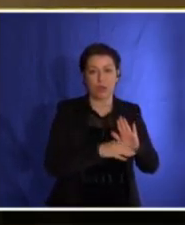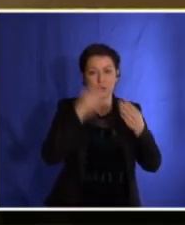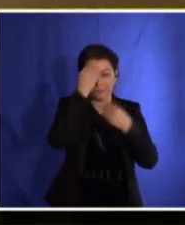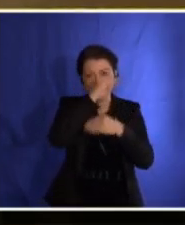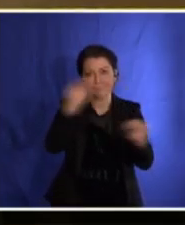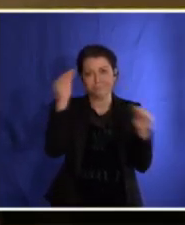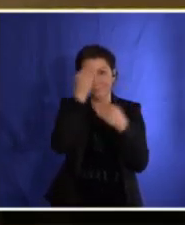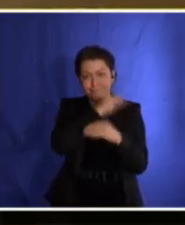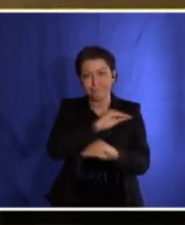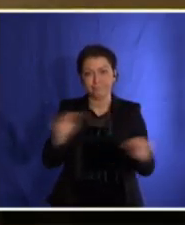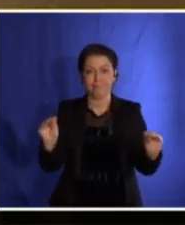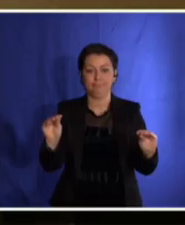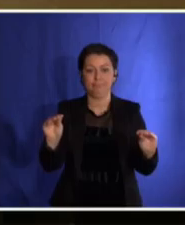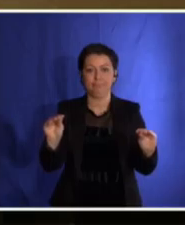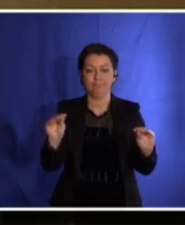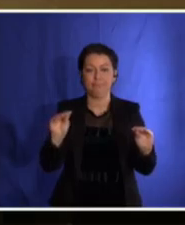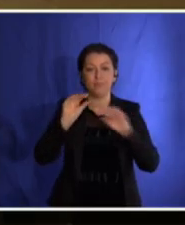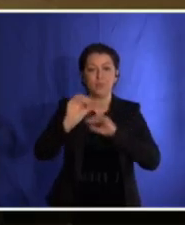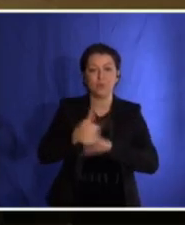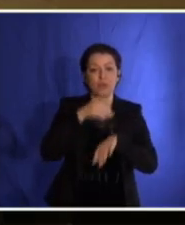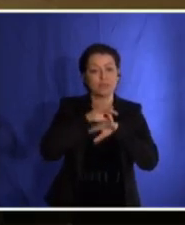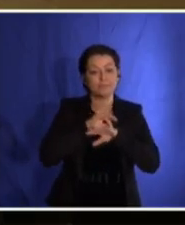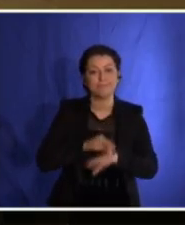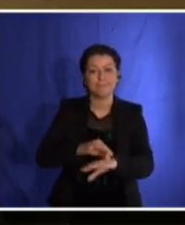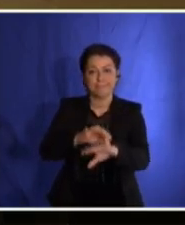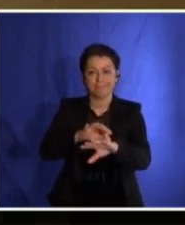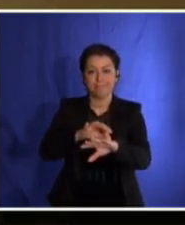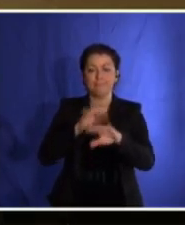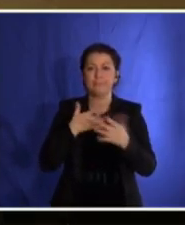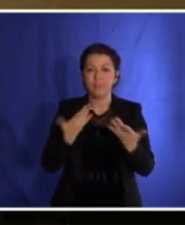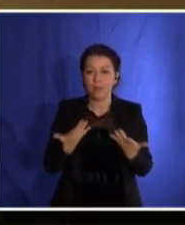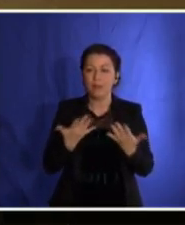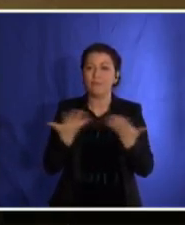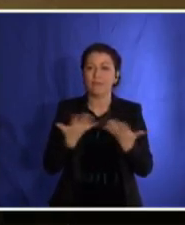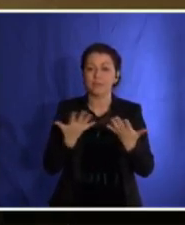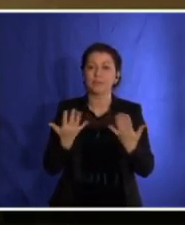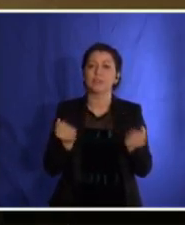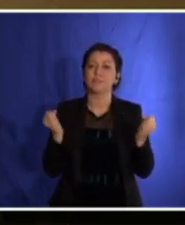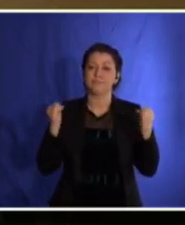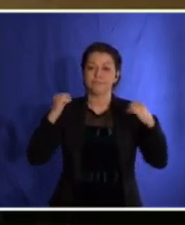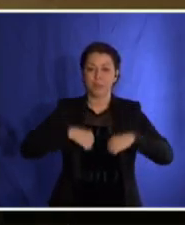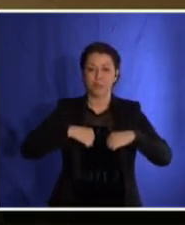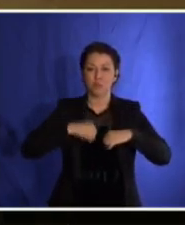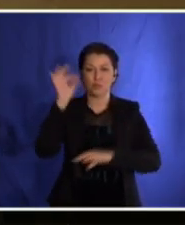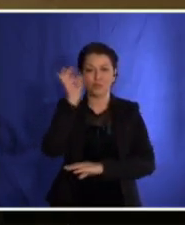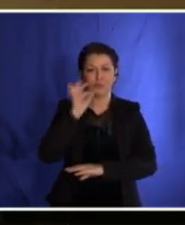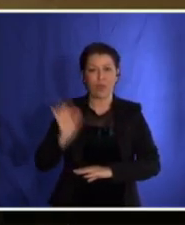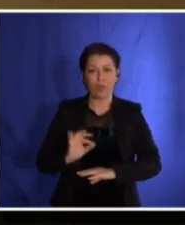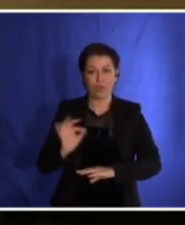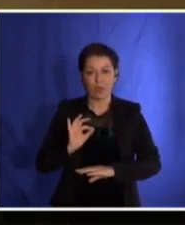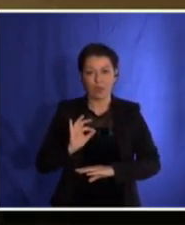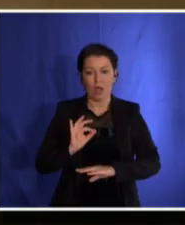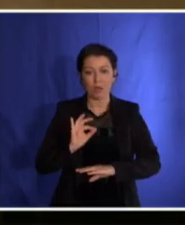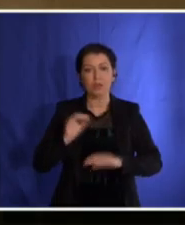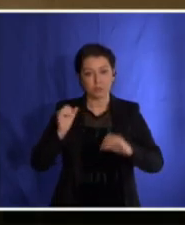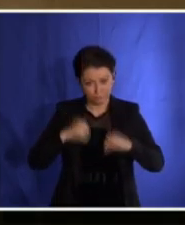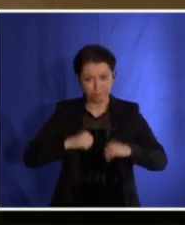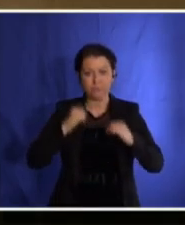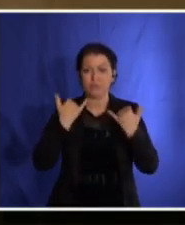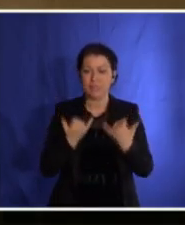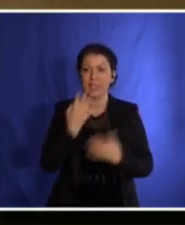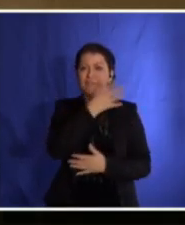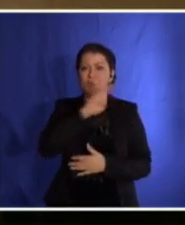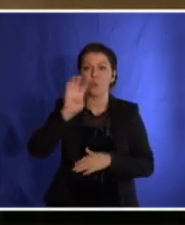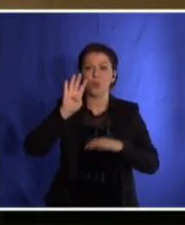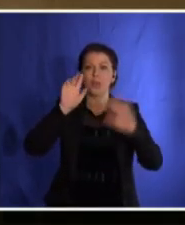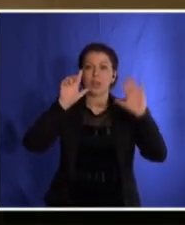Verkündigungen. Einleitend stelle ich die Beschlussfähigkeit fest. Es sind aktuell